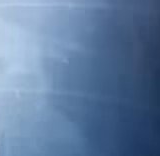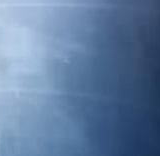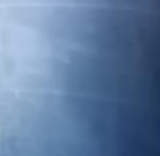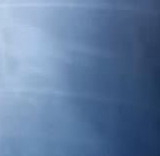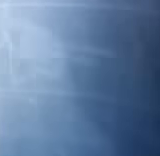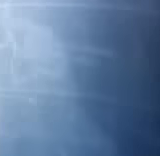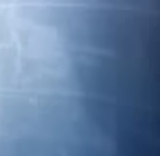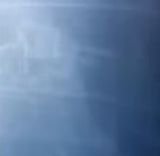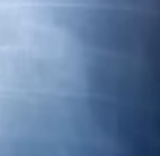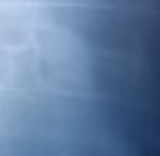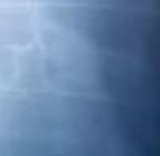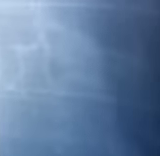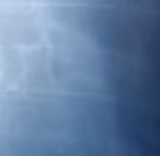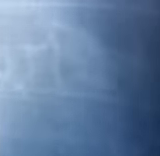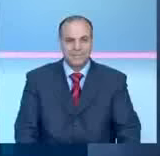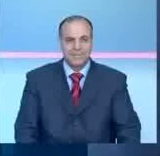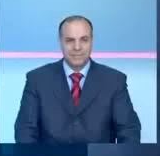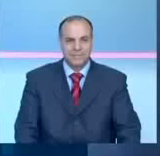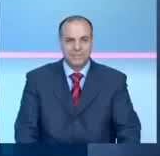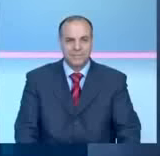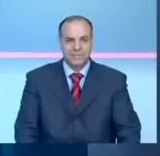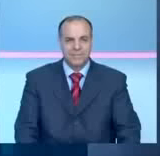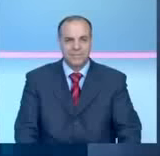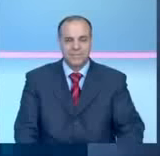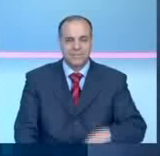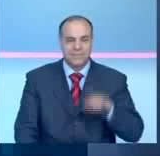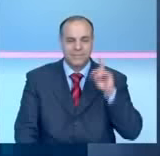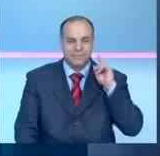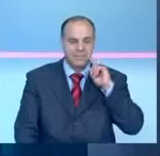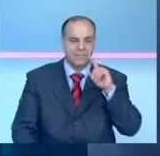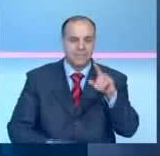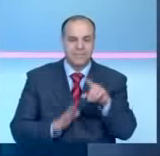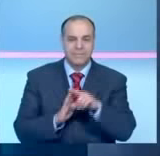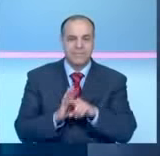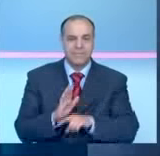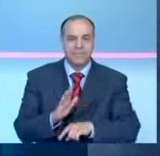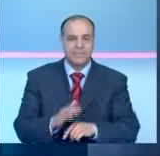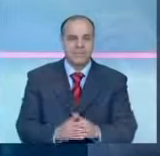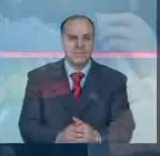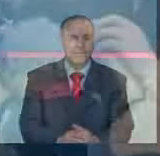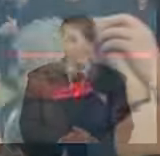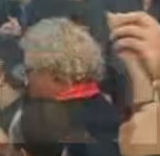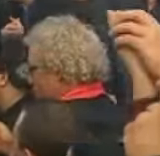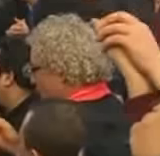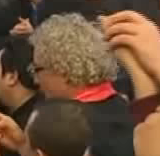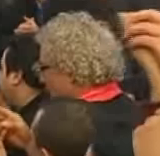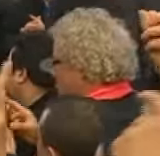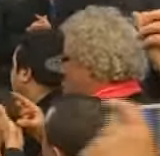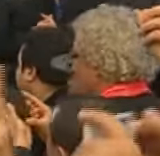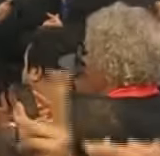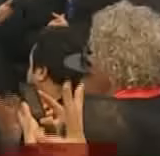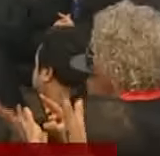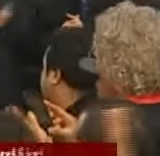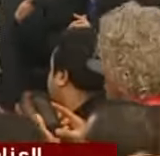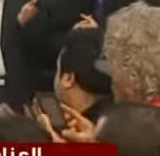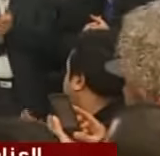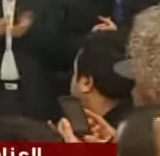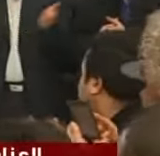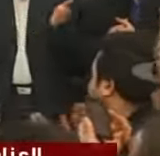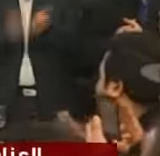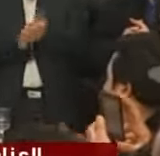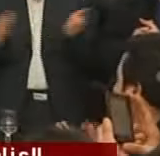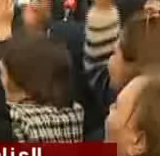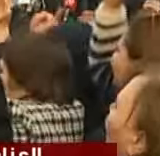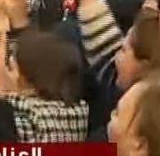مشاهدينا في كل مكان، أهلا بكم إلى هذا الموعد الإخباري وإليكم العناوين. نور الدين الطابوب يتسلم